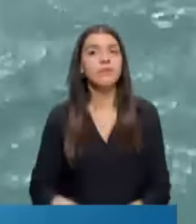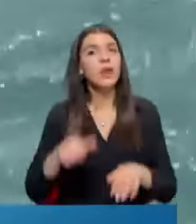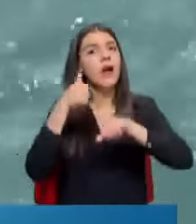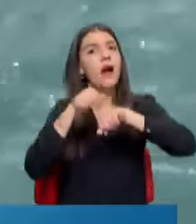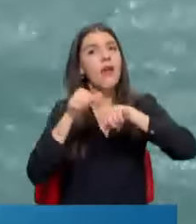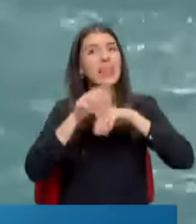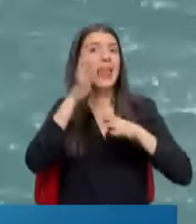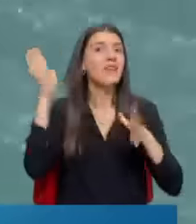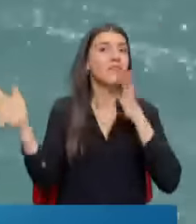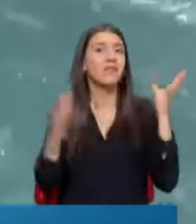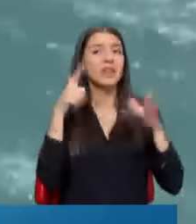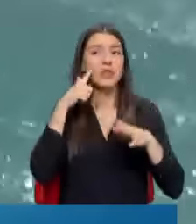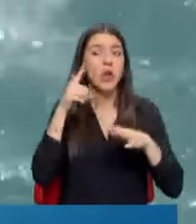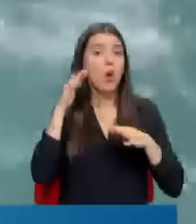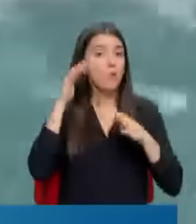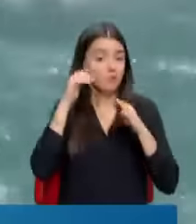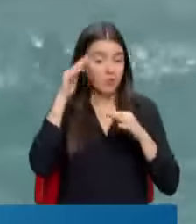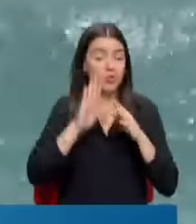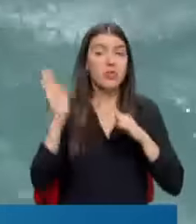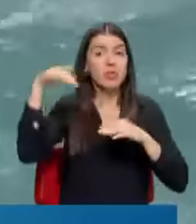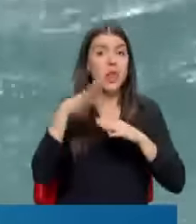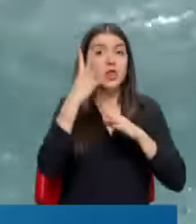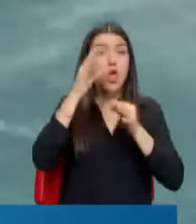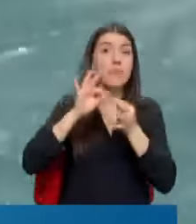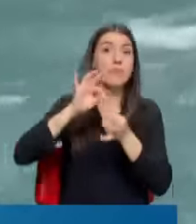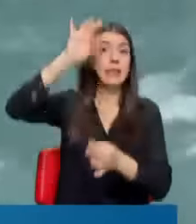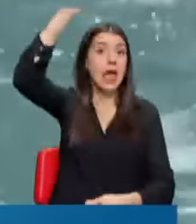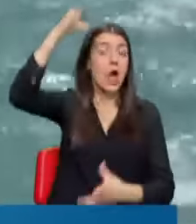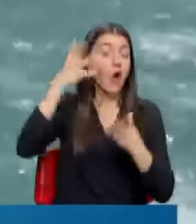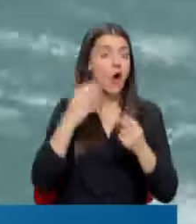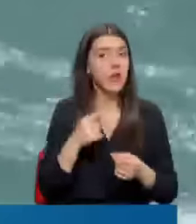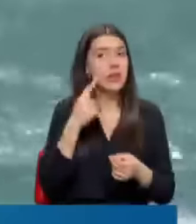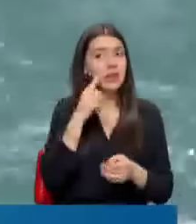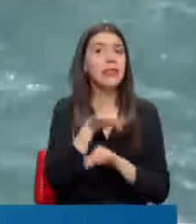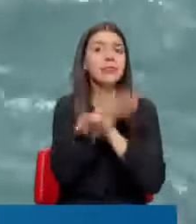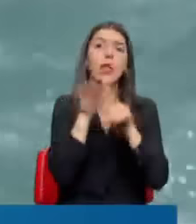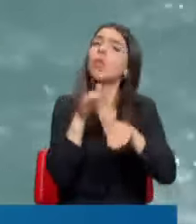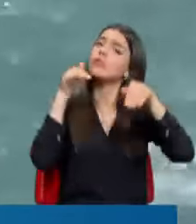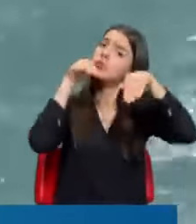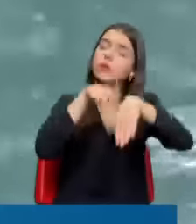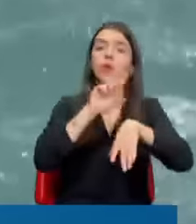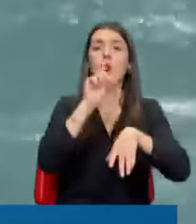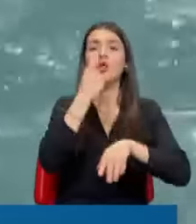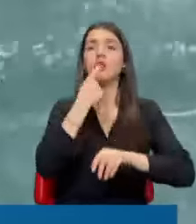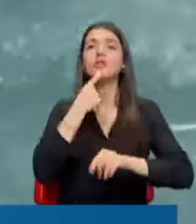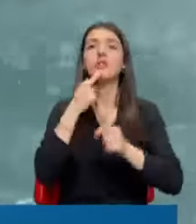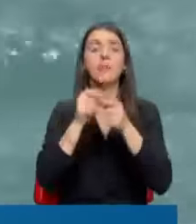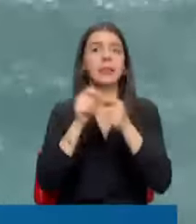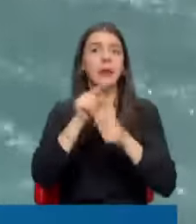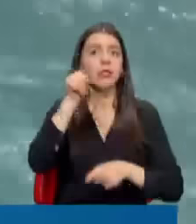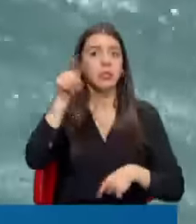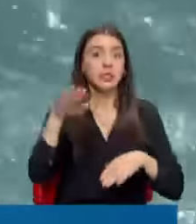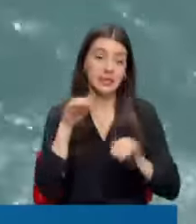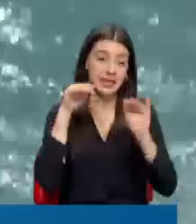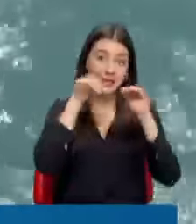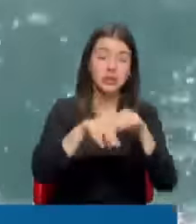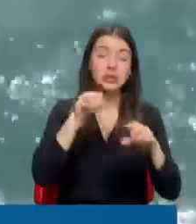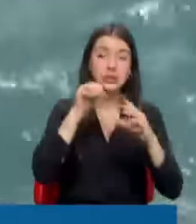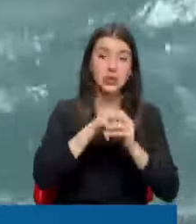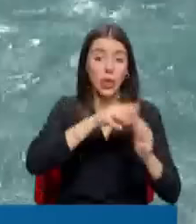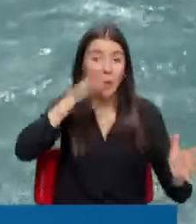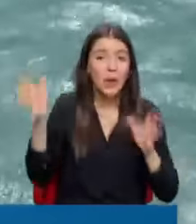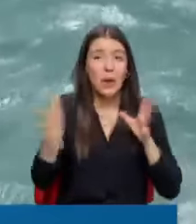Antalya'da fırtına nedeniyle boyu 4 metreye kadar ulaşan dalgalara rağmen denize girdi 19 yaşındaki Bedirhan Kiril. Girmesiyle sürüklenmesi